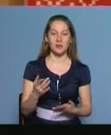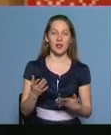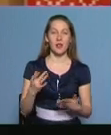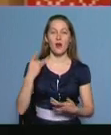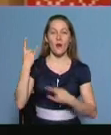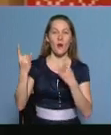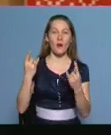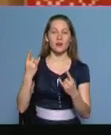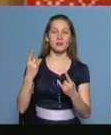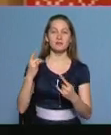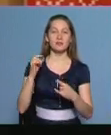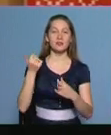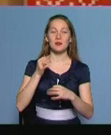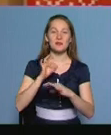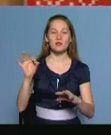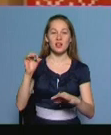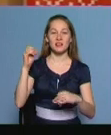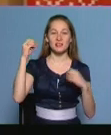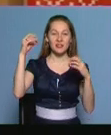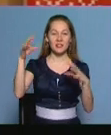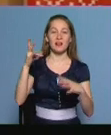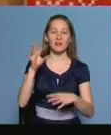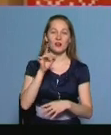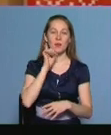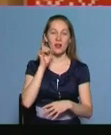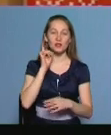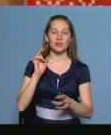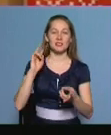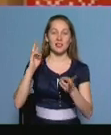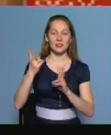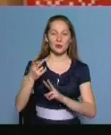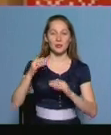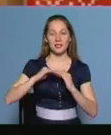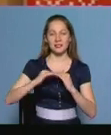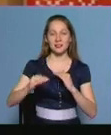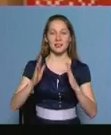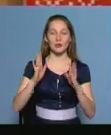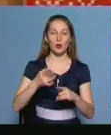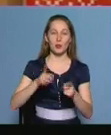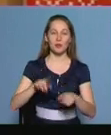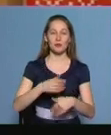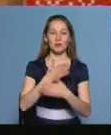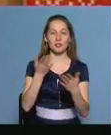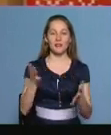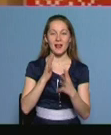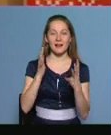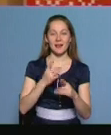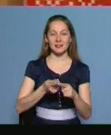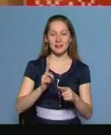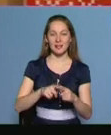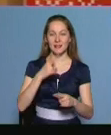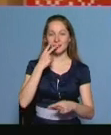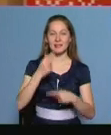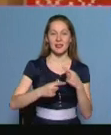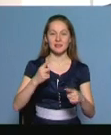самые замечательные светильники – но молодежь танцует на этой сцене только потому, что вы храните этой традиции, вы